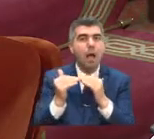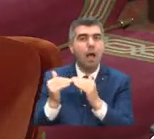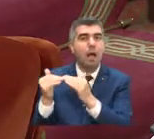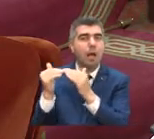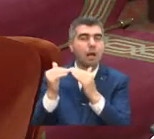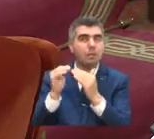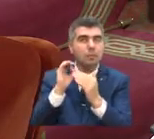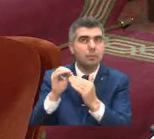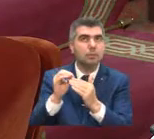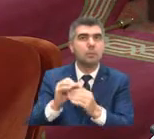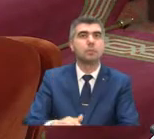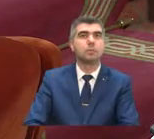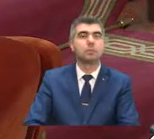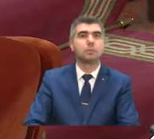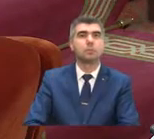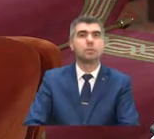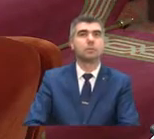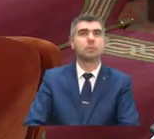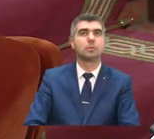ديال